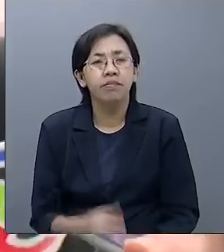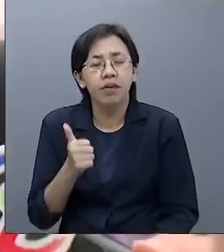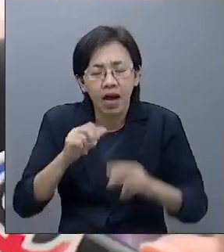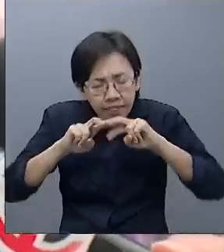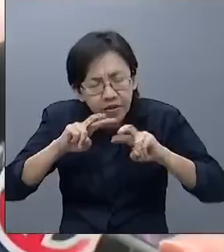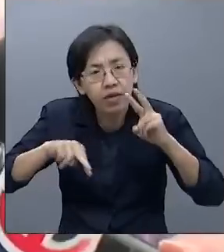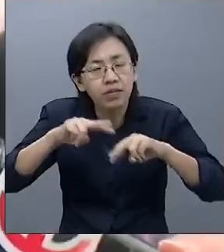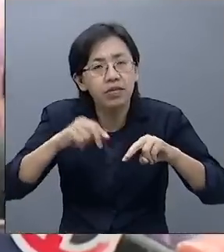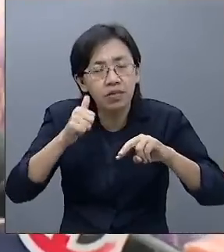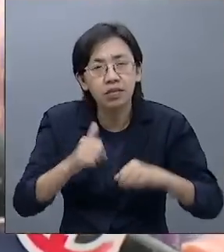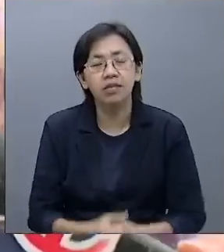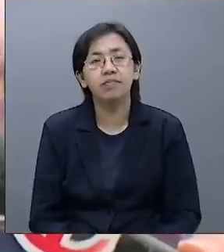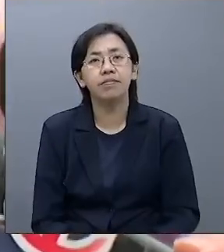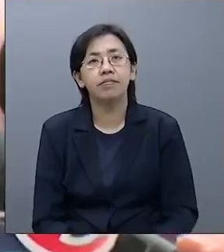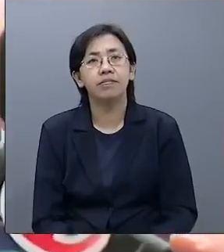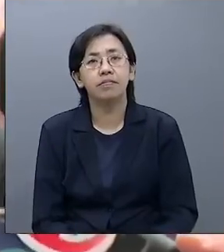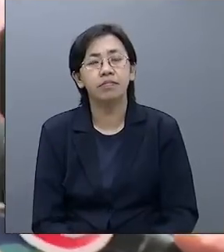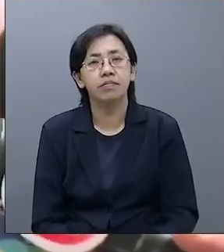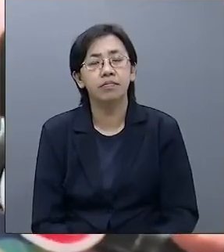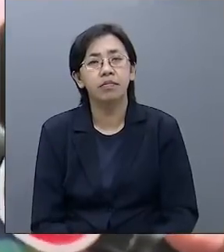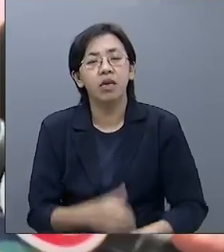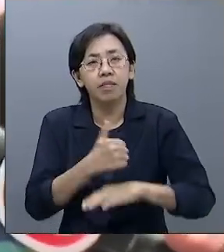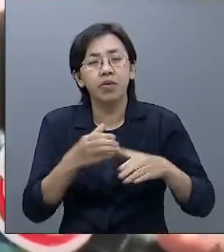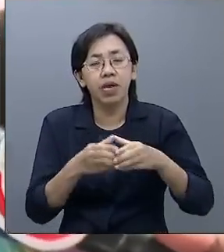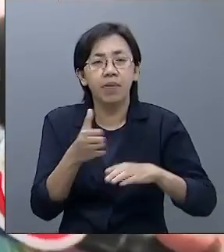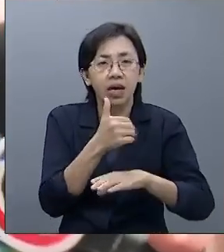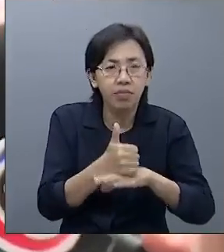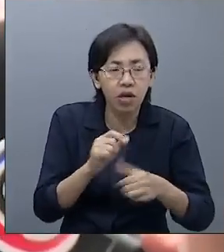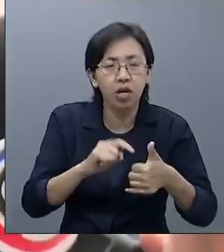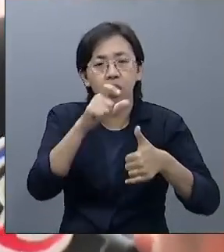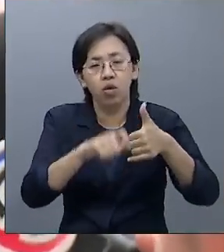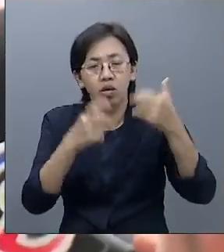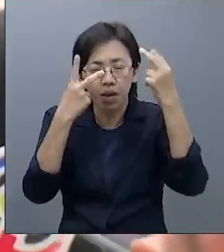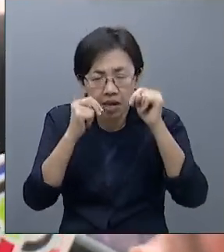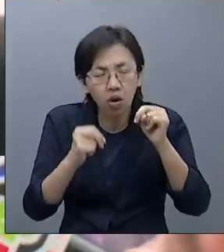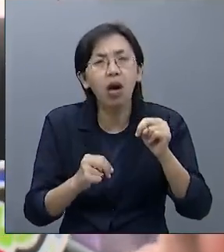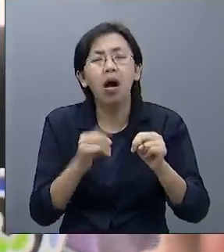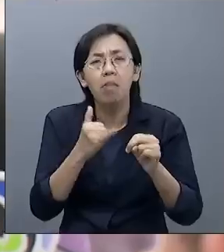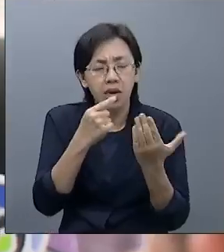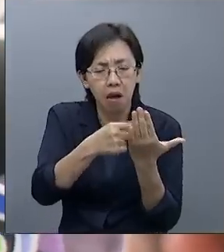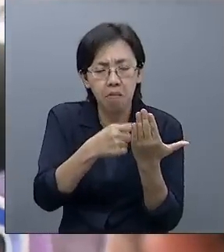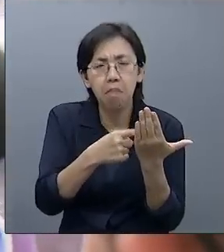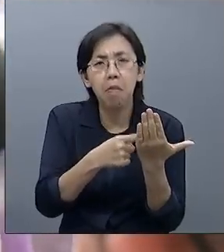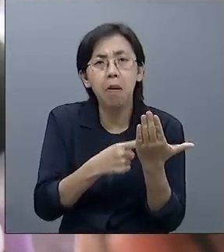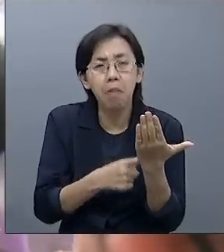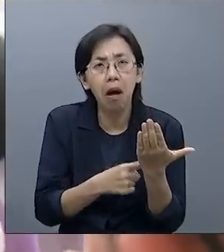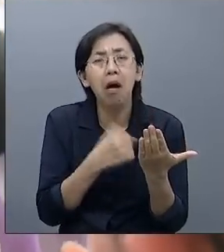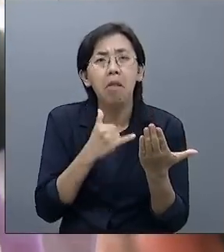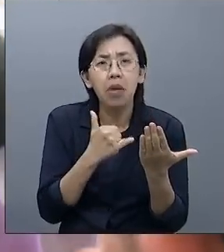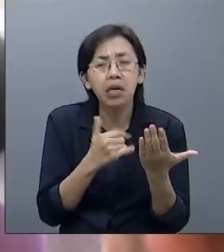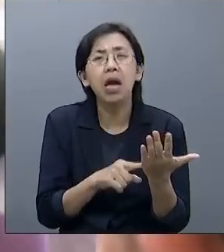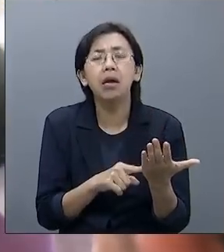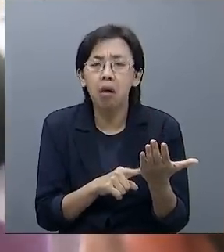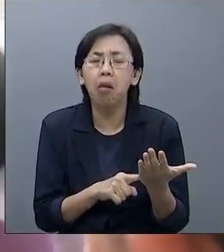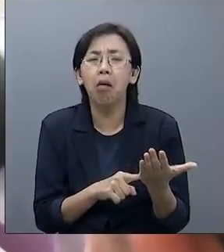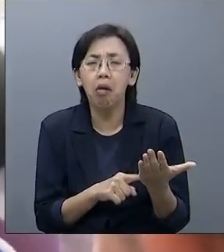อะไร ได้ ส.ส.ด้วย ได ้การเป็นหัวหน้าพรรคด้วย ได ้รวมถึงคุณสมบัตินายกด้วย ได้บังเอิญบางอย่างมันร่วมกันแต่บางอย่างมันไม่